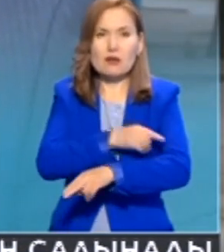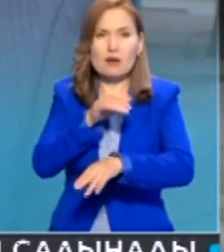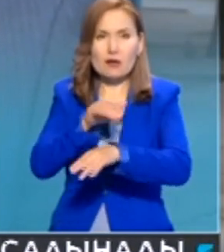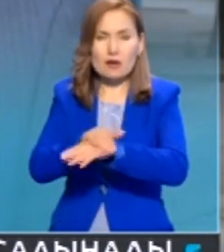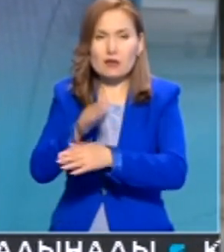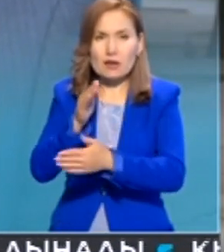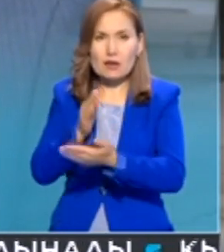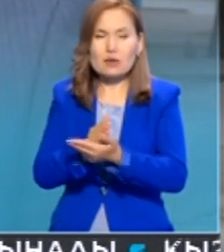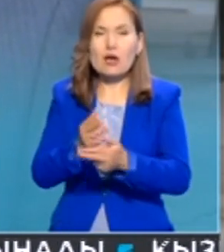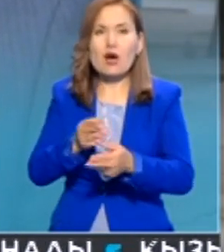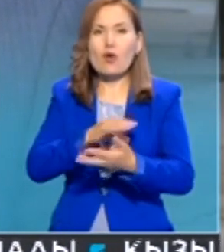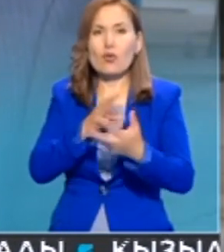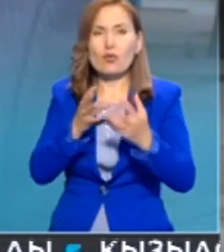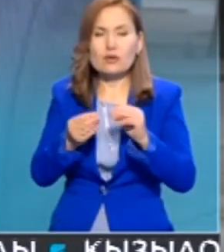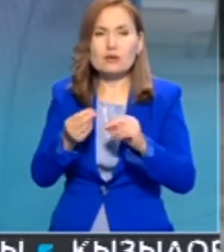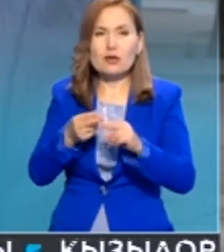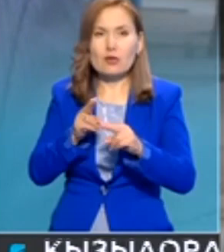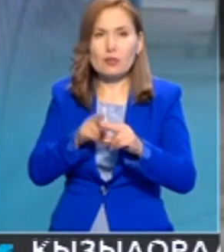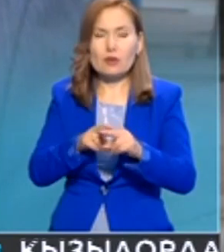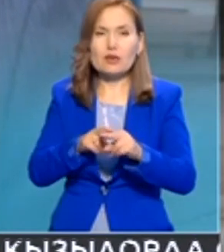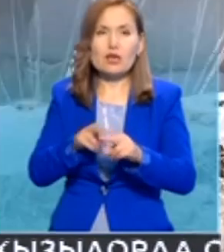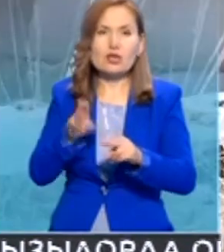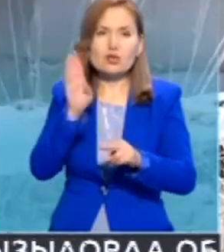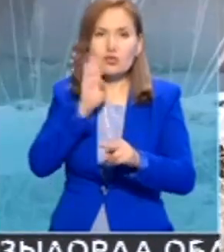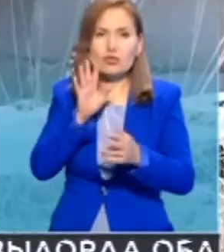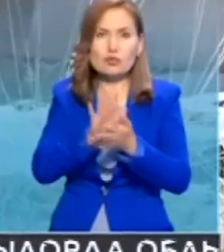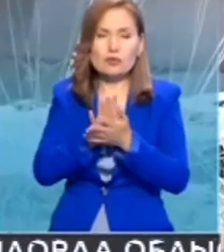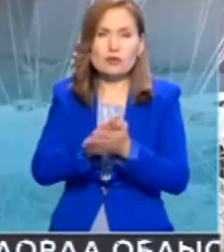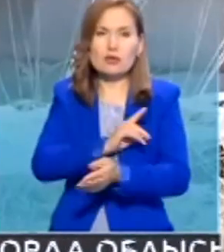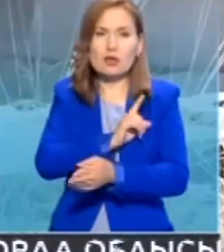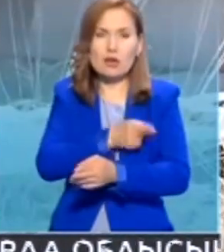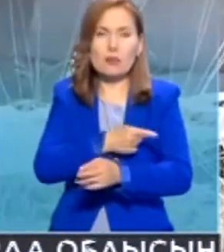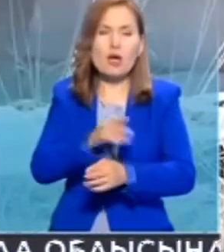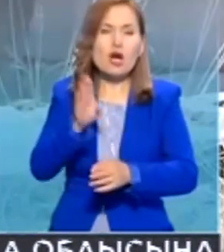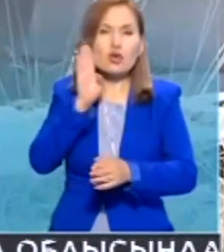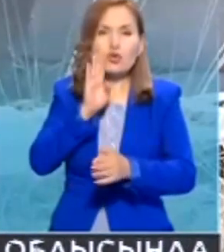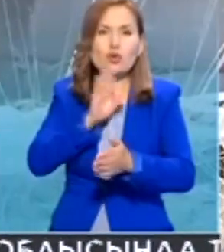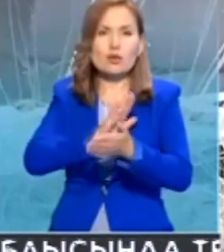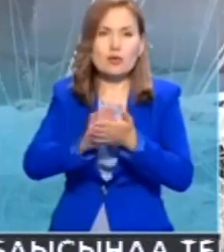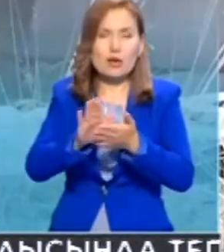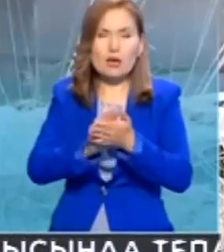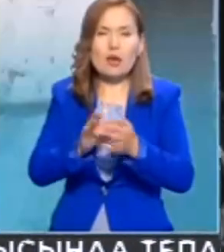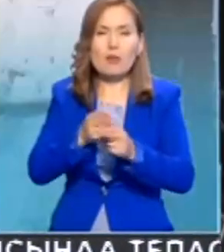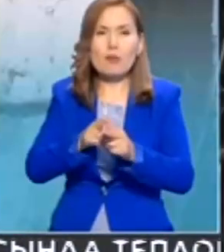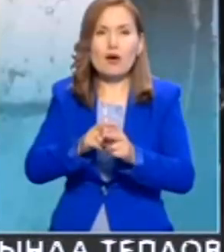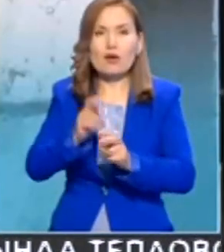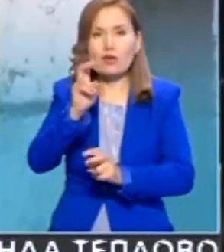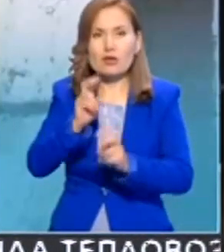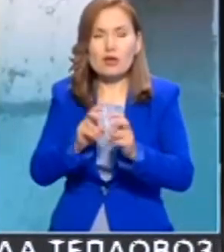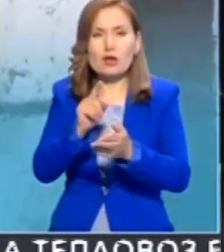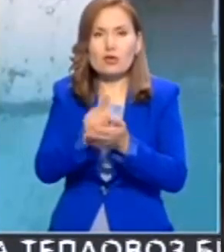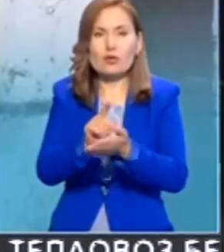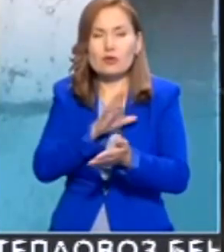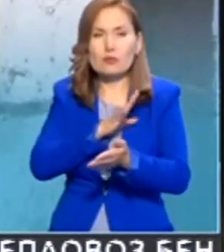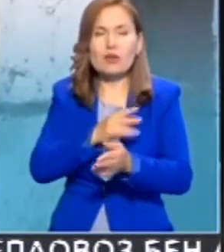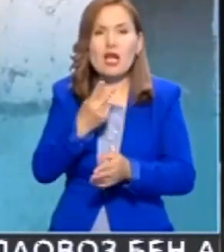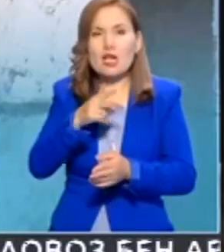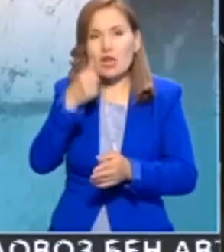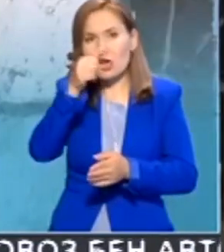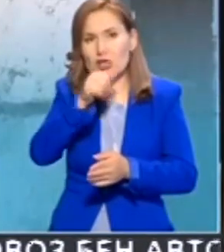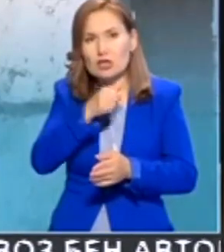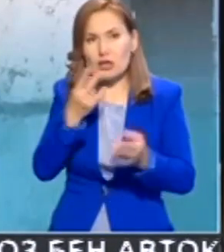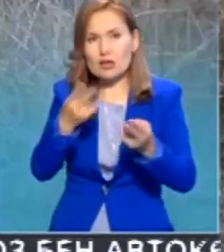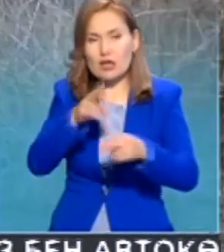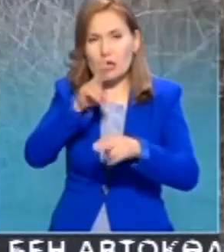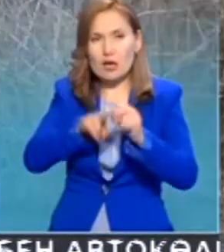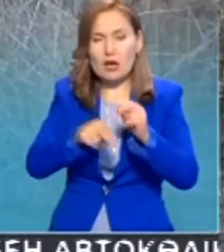өзінің шектеулі раволы концентрациясы асып кеткен. Кәріз суын тазартатын нысан салынғанша аз дегенде 2 жыл керек, бірақ қажетті